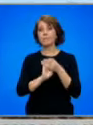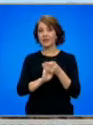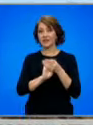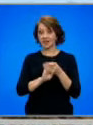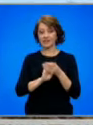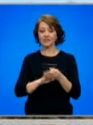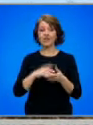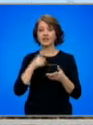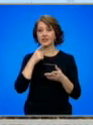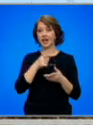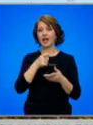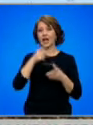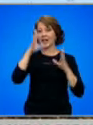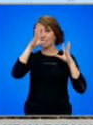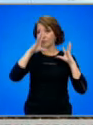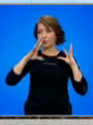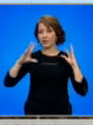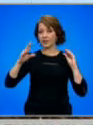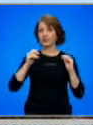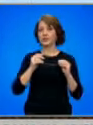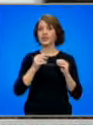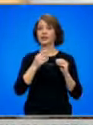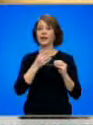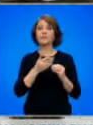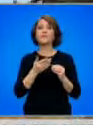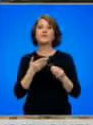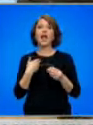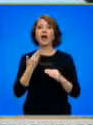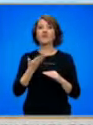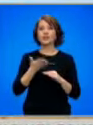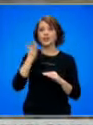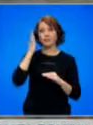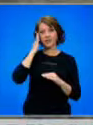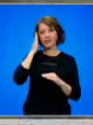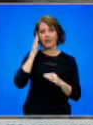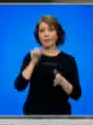на Москва да предприеме мерки по деескалация. Външният ни министър е